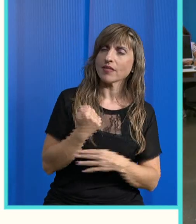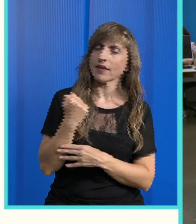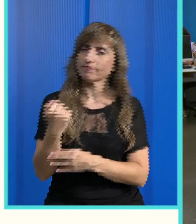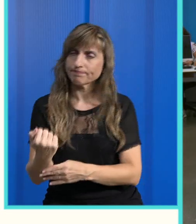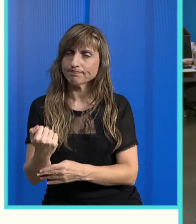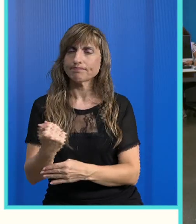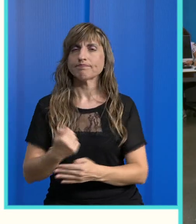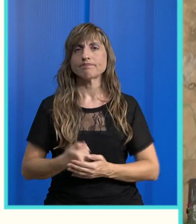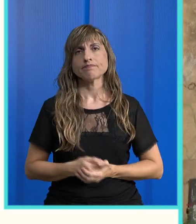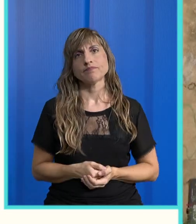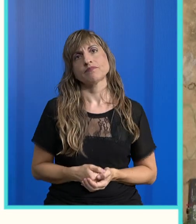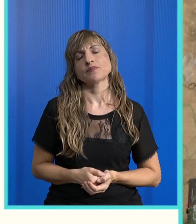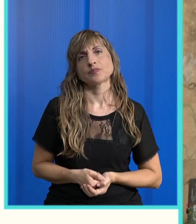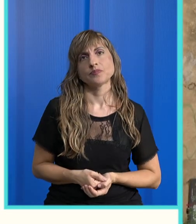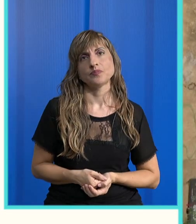barri